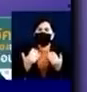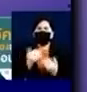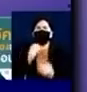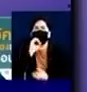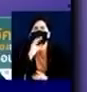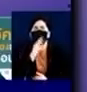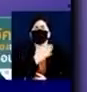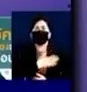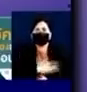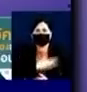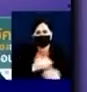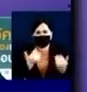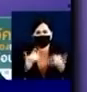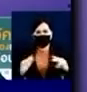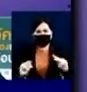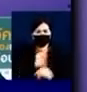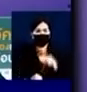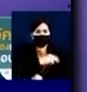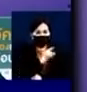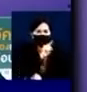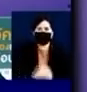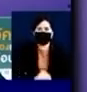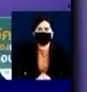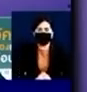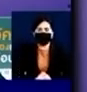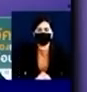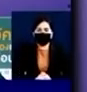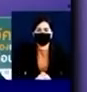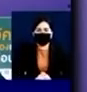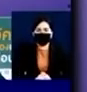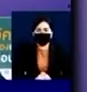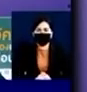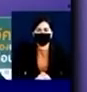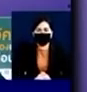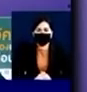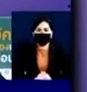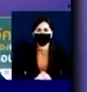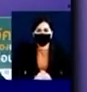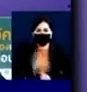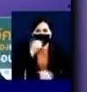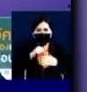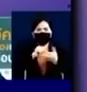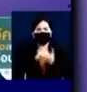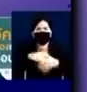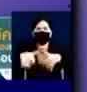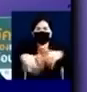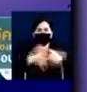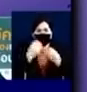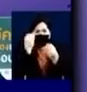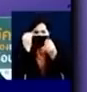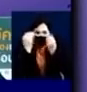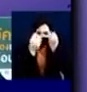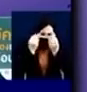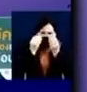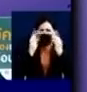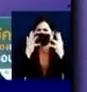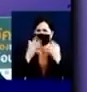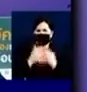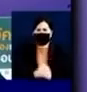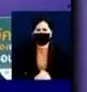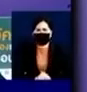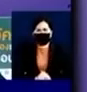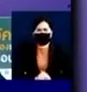ก็ได้แต่ถ้าคุณฉีดสูตรไข้ด้วย mRNAคุณต้องห่างไป6เดือนแล้วไป